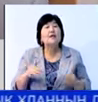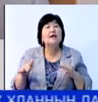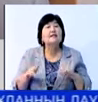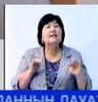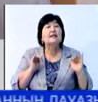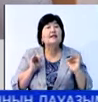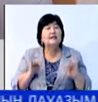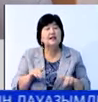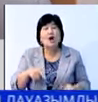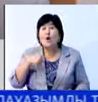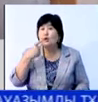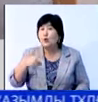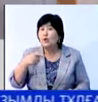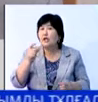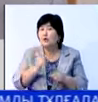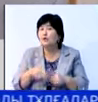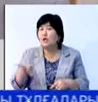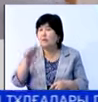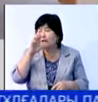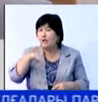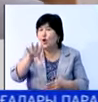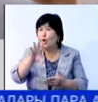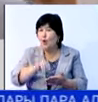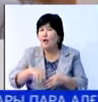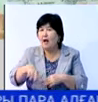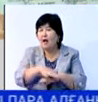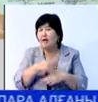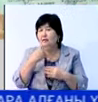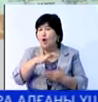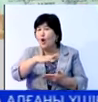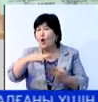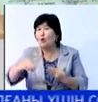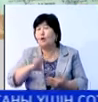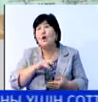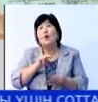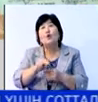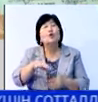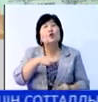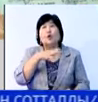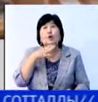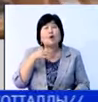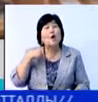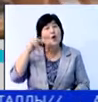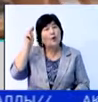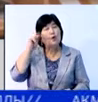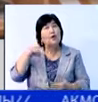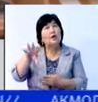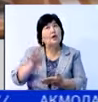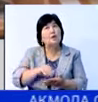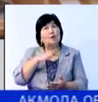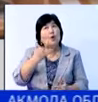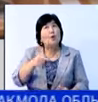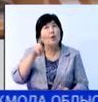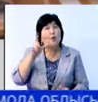істері, сөйлеген сөздердің бәрі елге үлгі, халыққа үлгі болды. Үйреткені көп, үйренгеніміз де көп. Ол